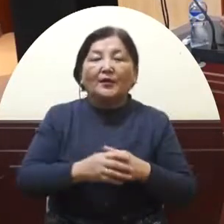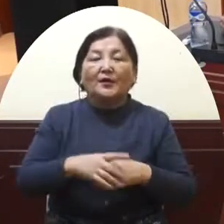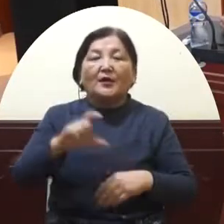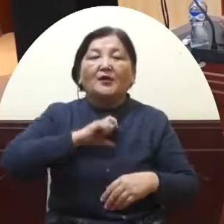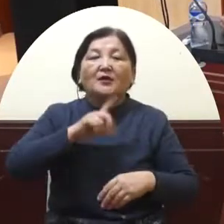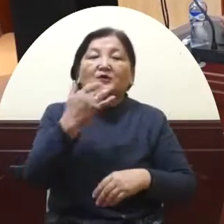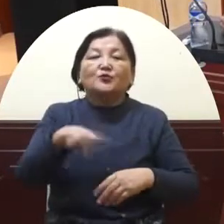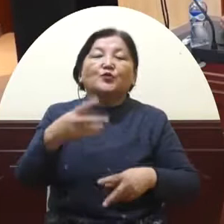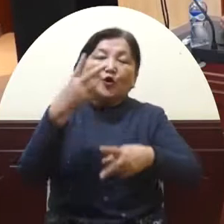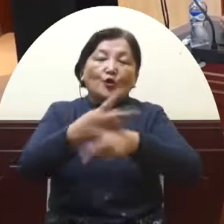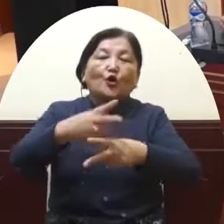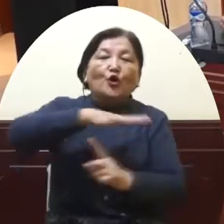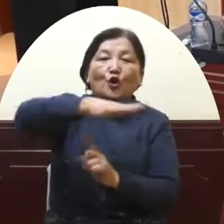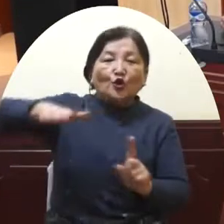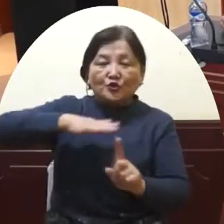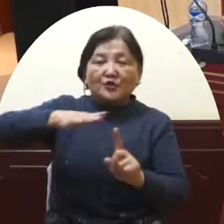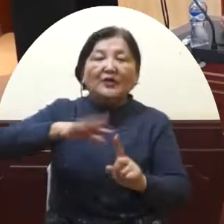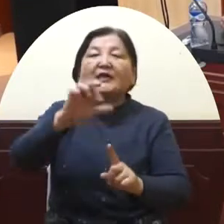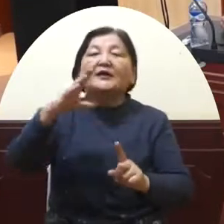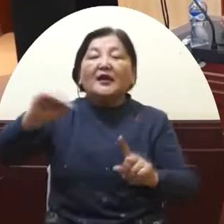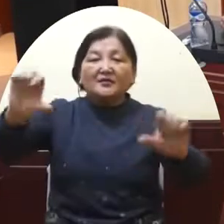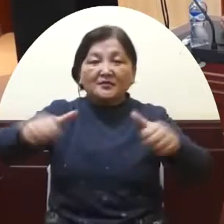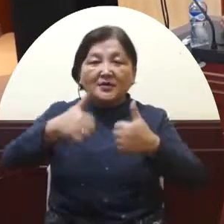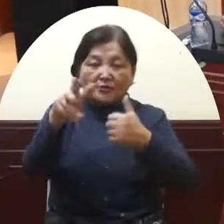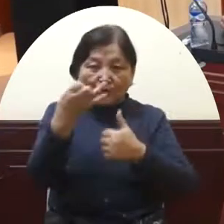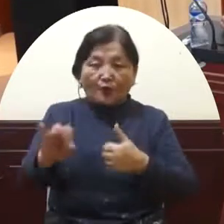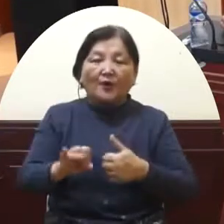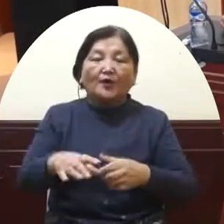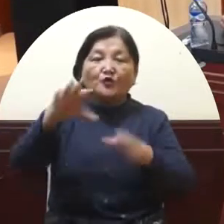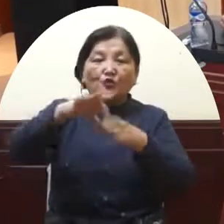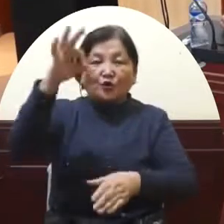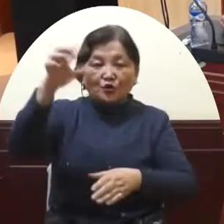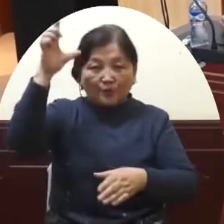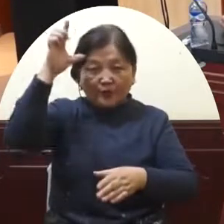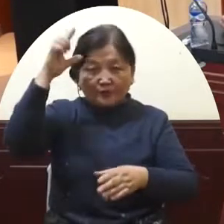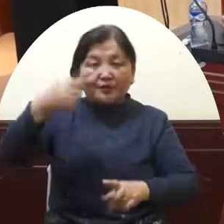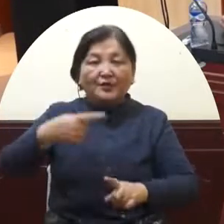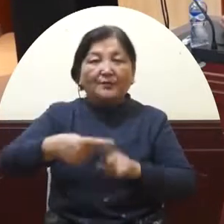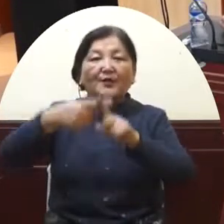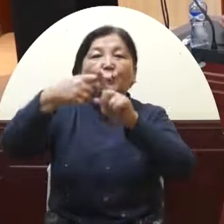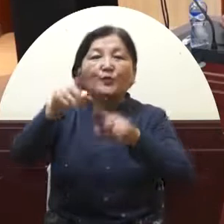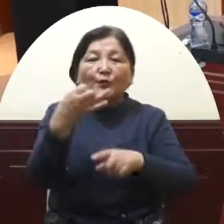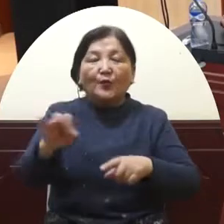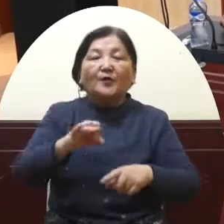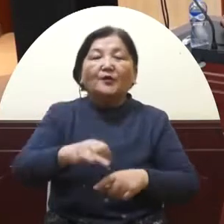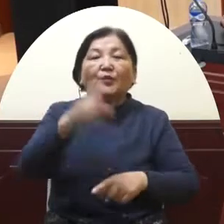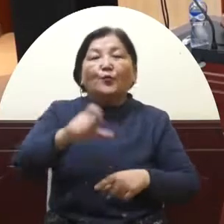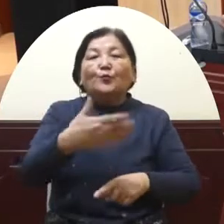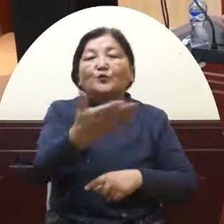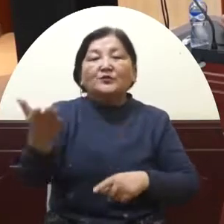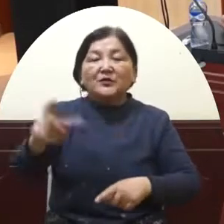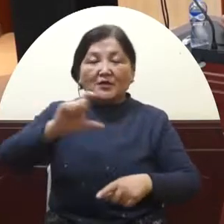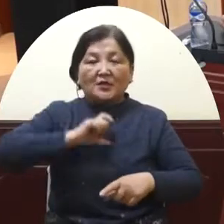эрхчүүд орчинд хэрхэн сайжруулах, Сонгогчийн боловсролыг нэмэгдүүлэх замаар тэдний эрхийг